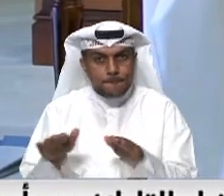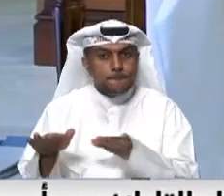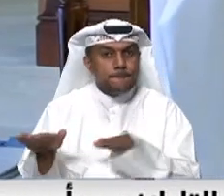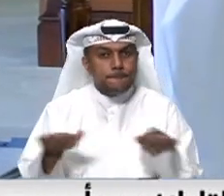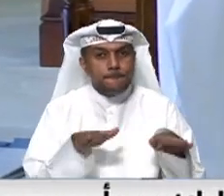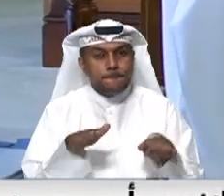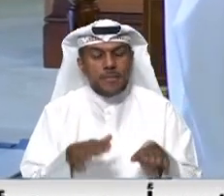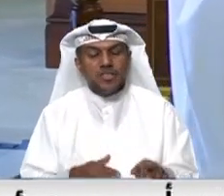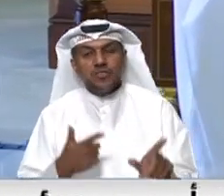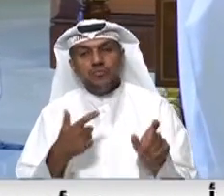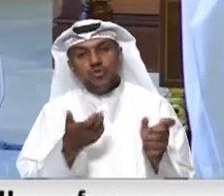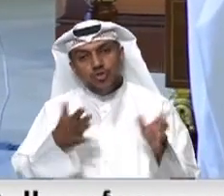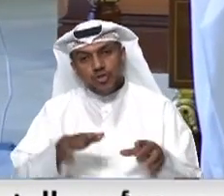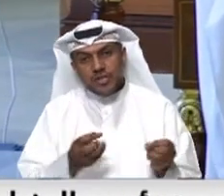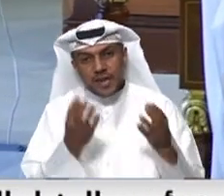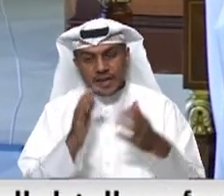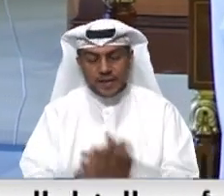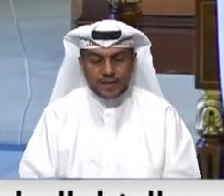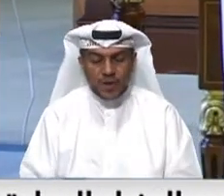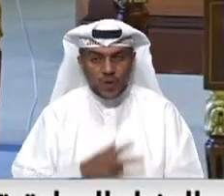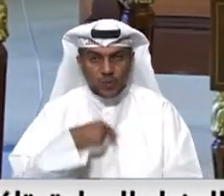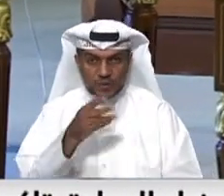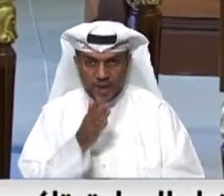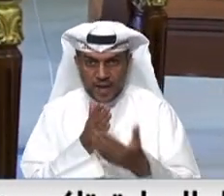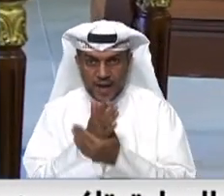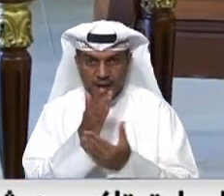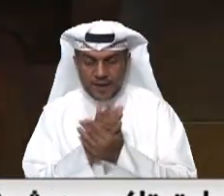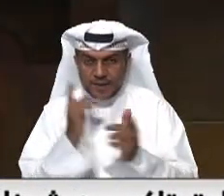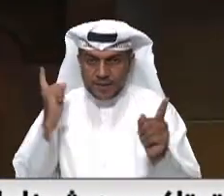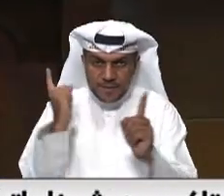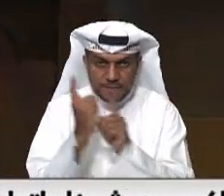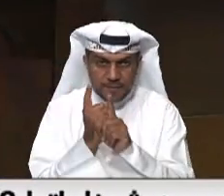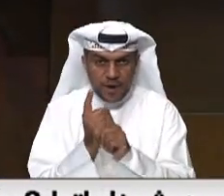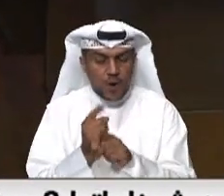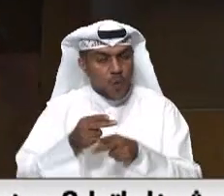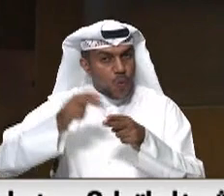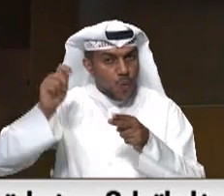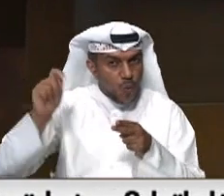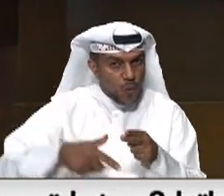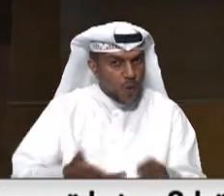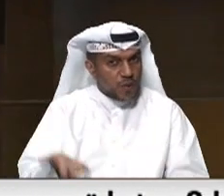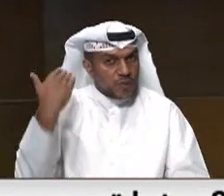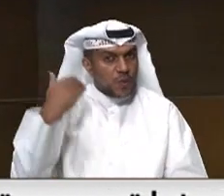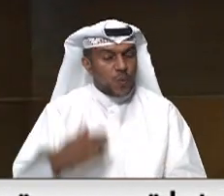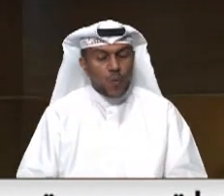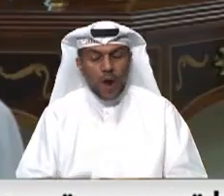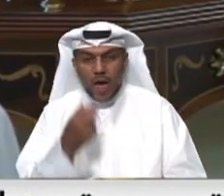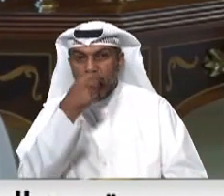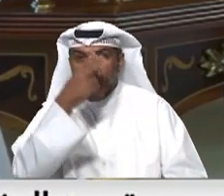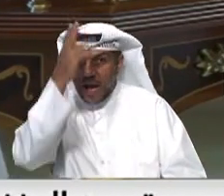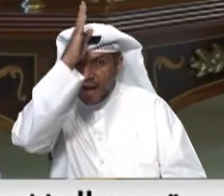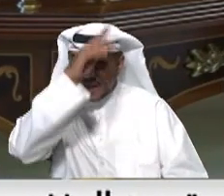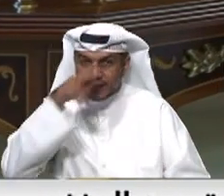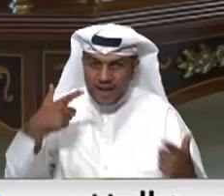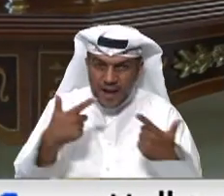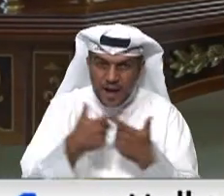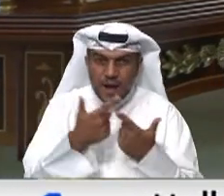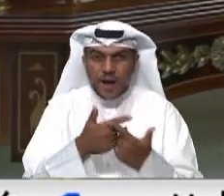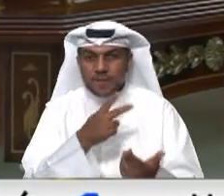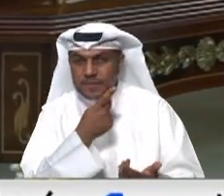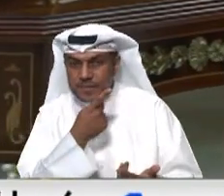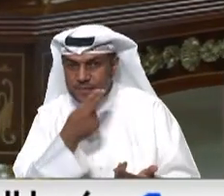التي تقوم بها وزارة الخارجية تجاه ملف الأسرى والمفقودين الكويتيين ورعايا الدول الأخرى